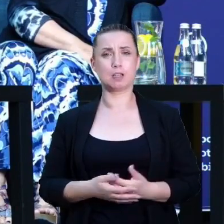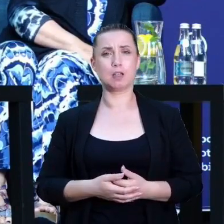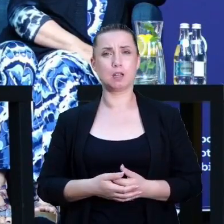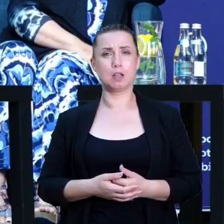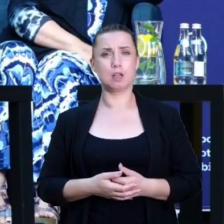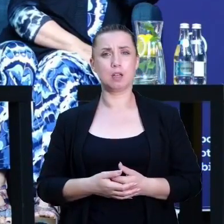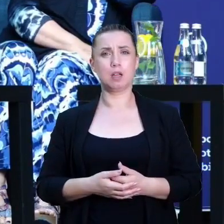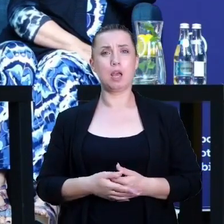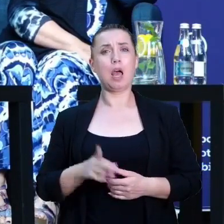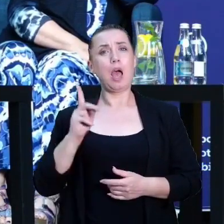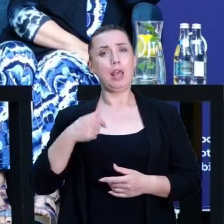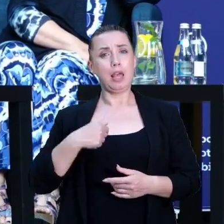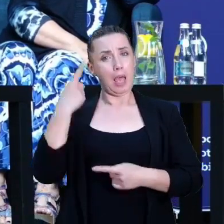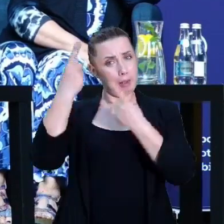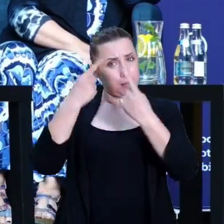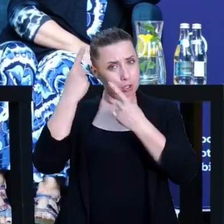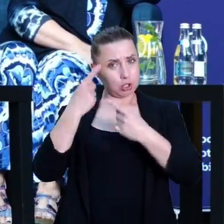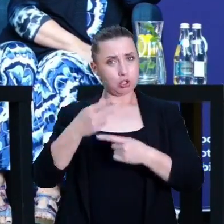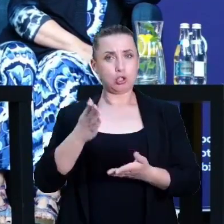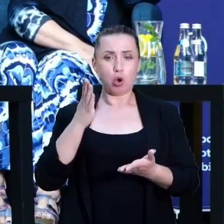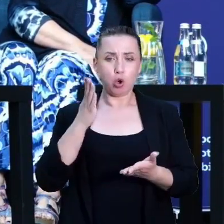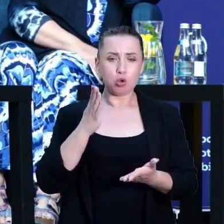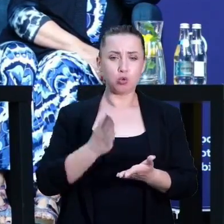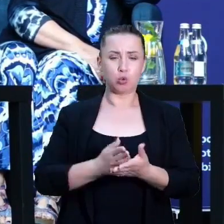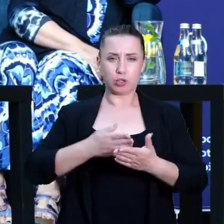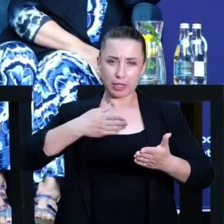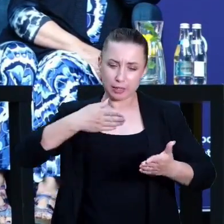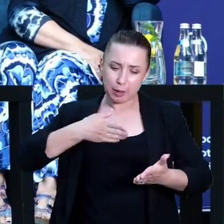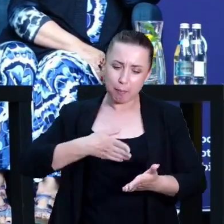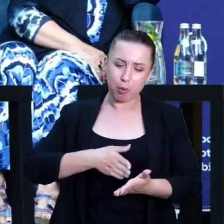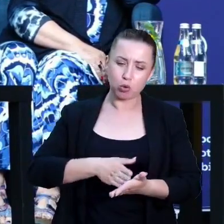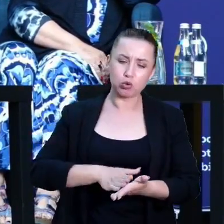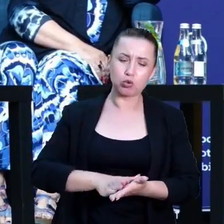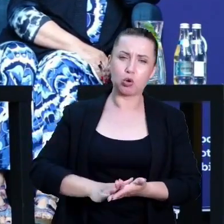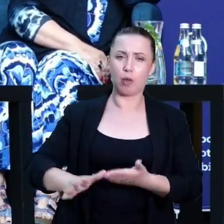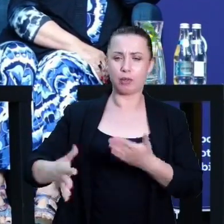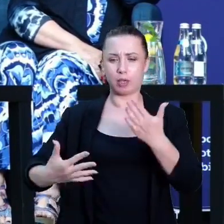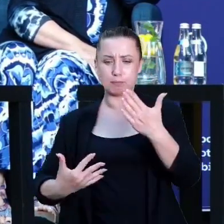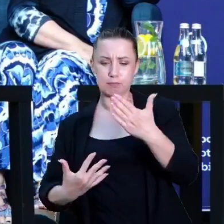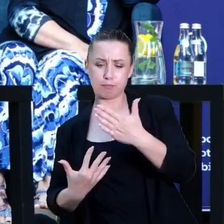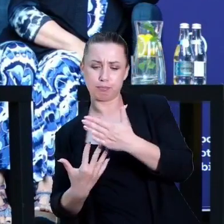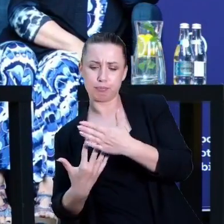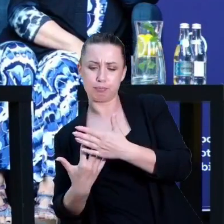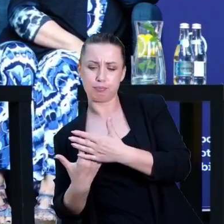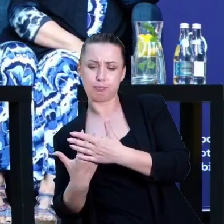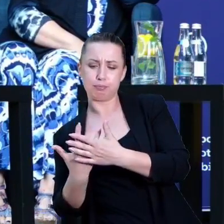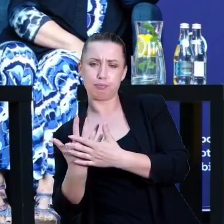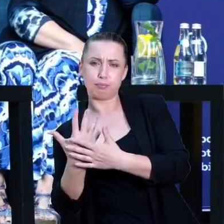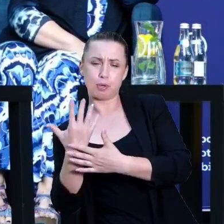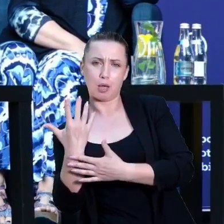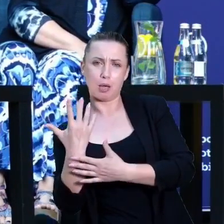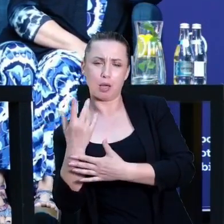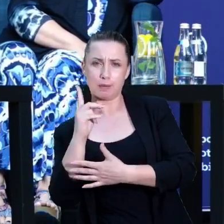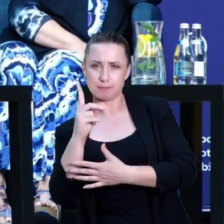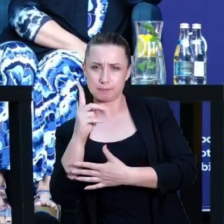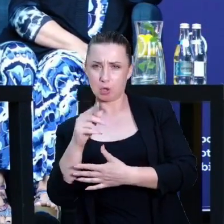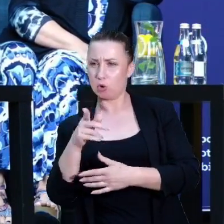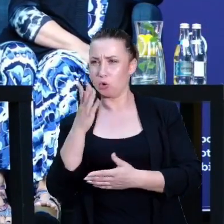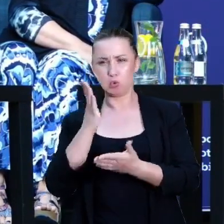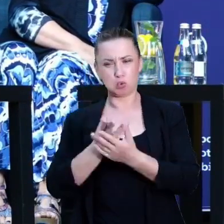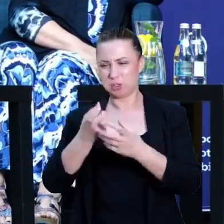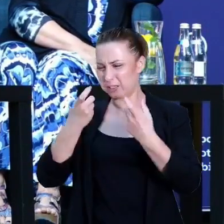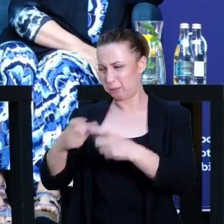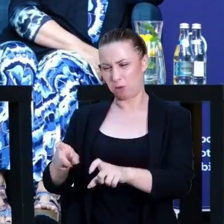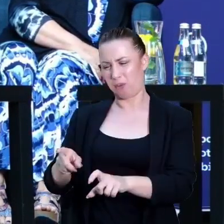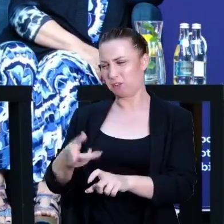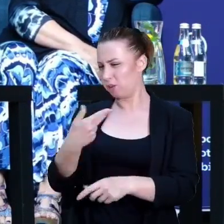społecznej, ale myślę, że to ziarno już zostało zasiane i tego tak łatwo się nie stłumi. I ta świadomość, że już